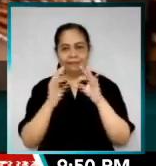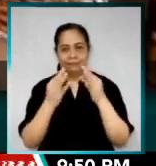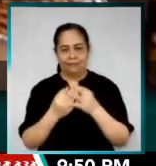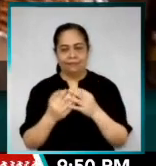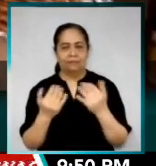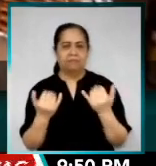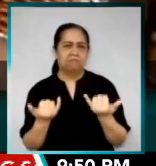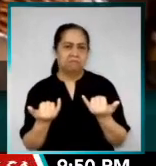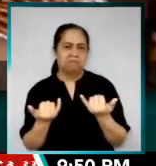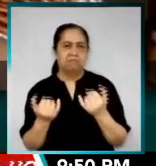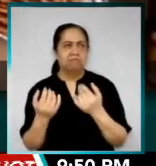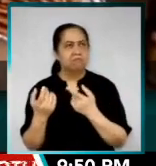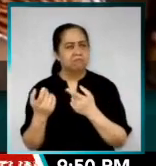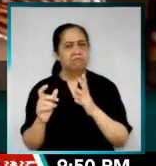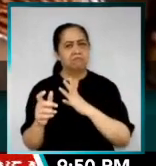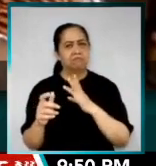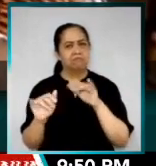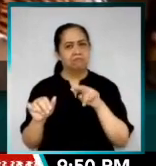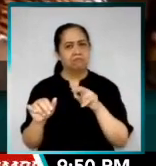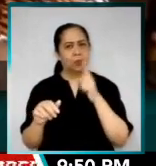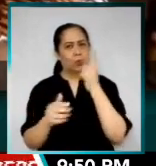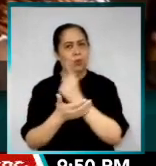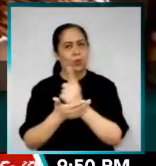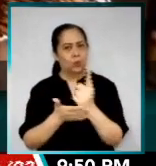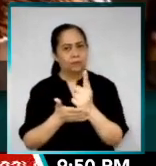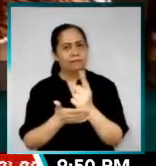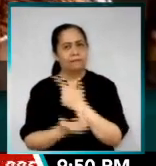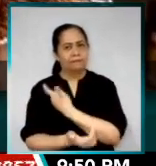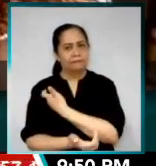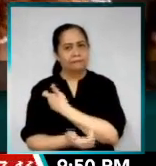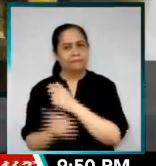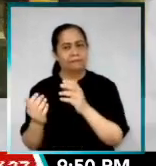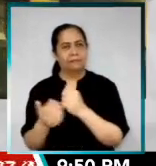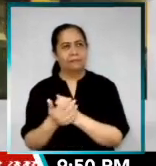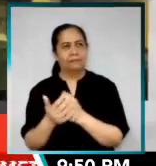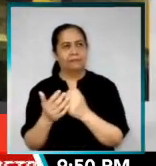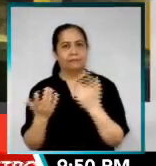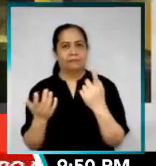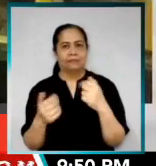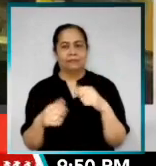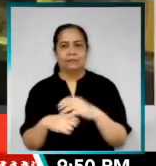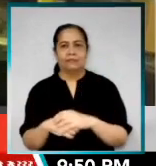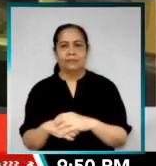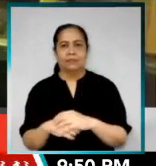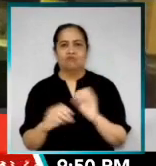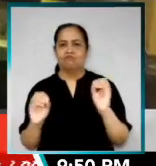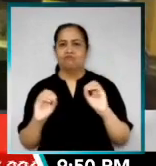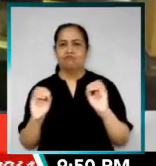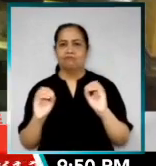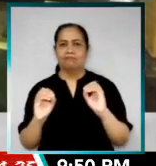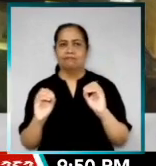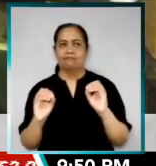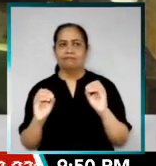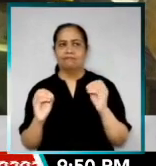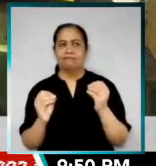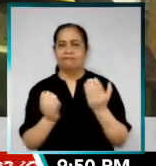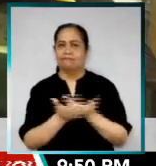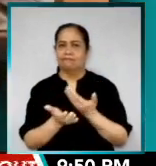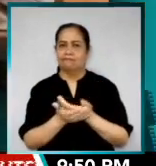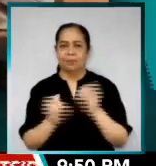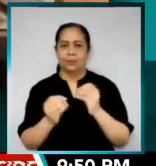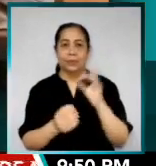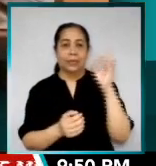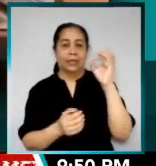okay naman. Naka 1 week na siya, it is na today. Wala naman pong kakaiba. 8 na po